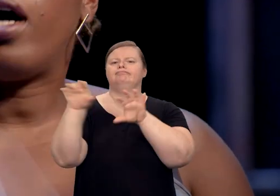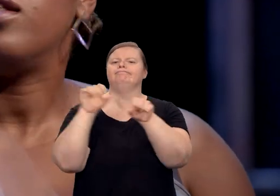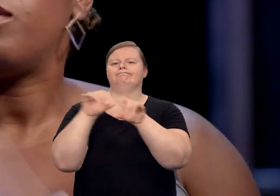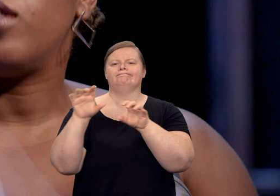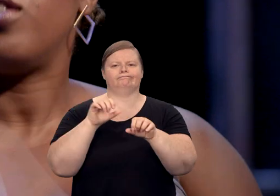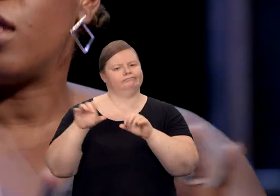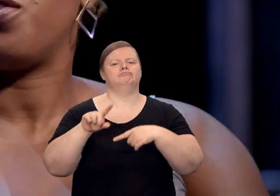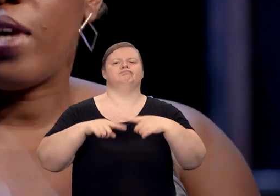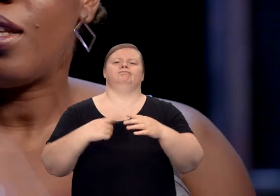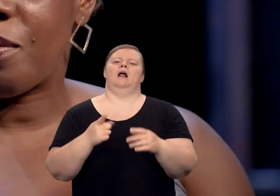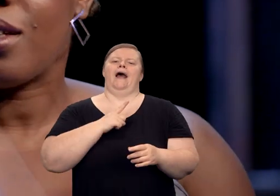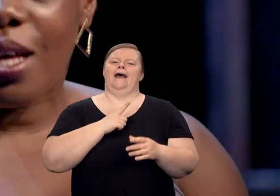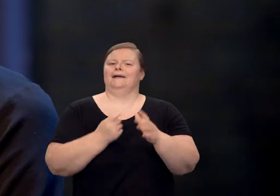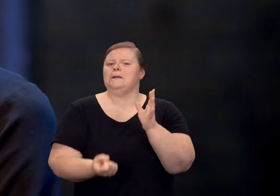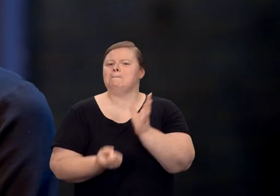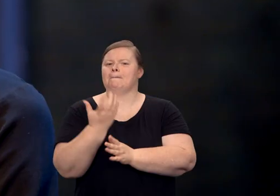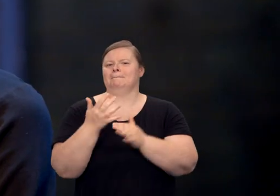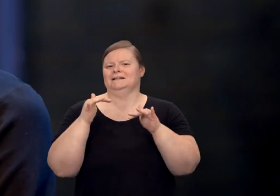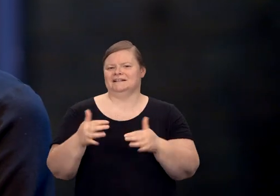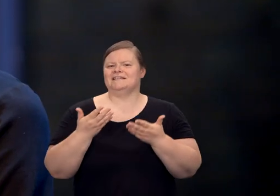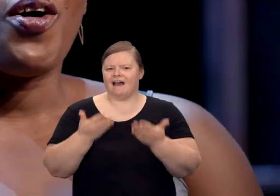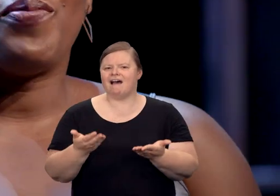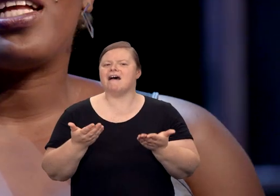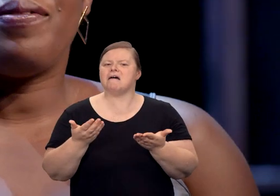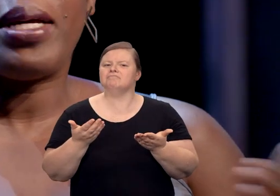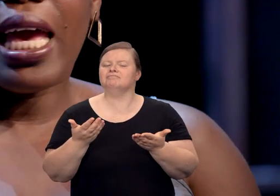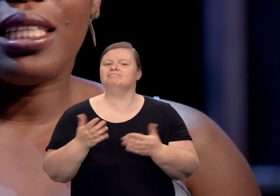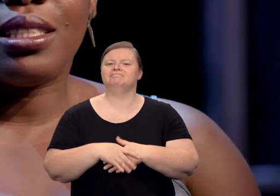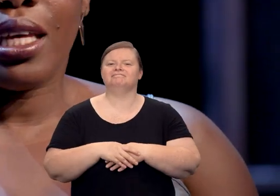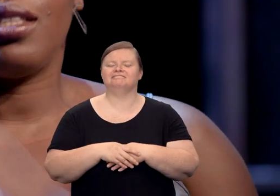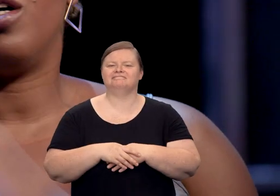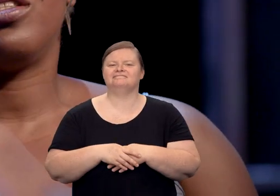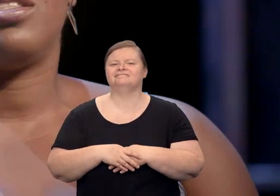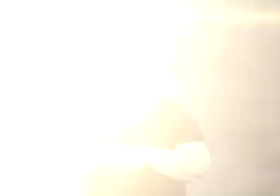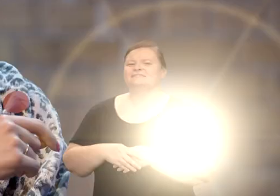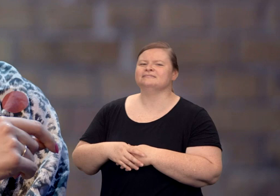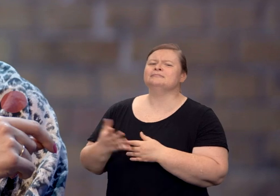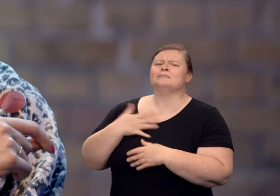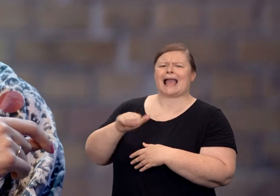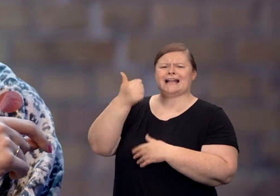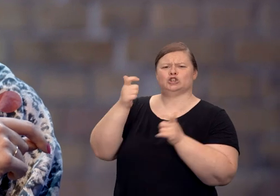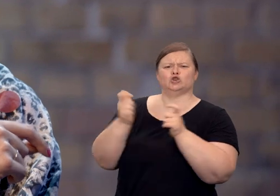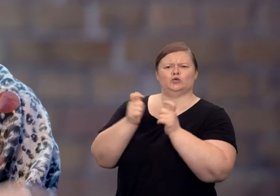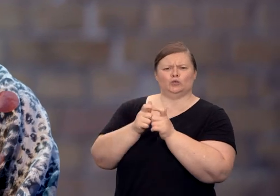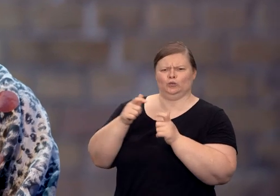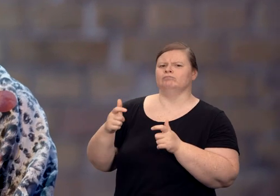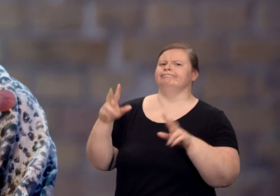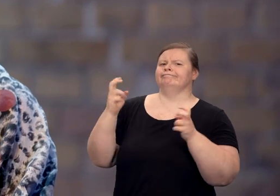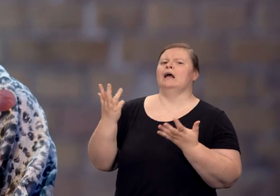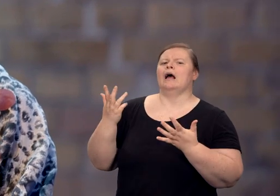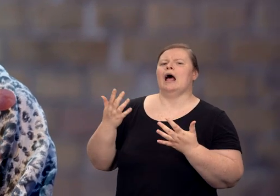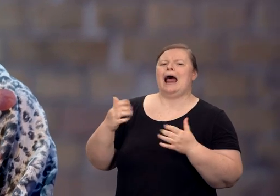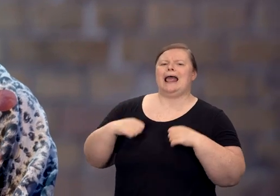zu anderen Menschen, die das schon fertig gemacht haben und mache dann mein eigenes Ding draus. In meinem ersten